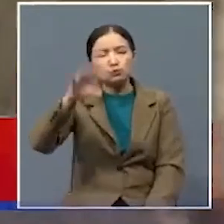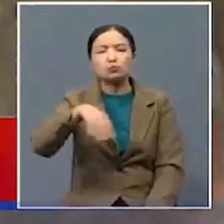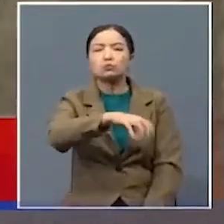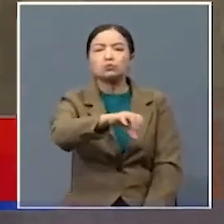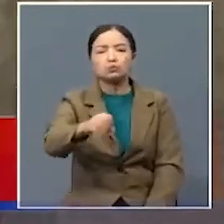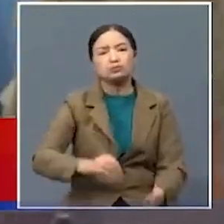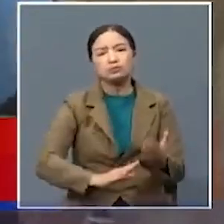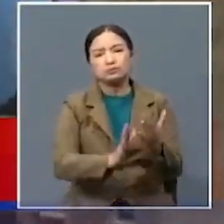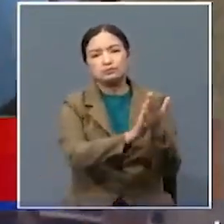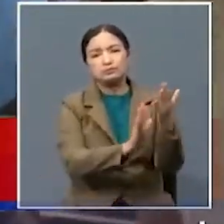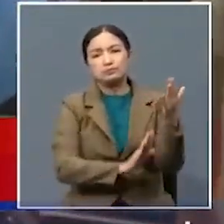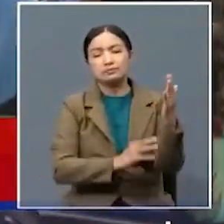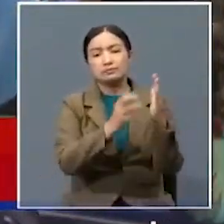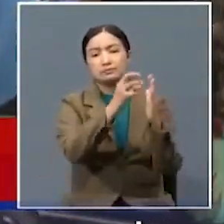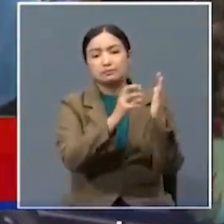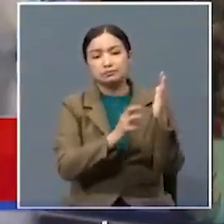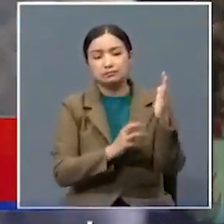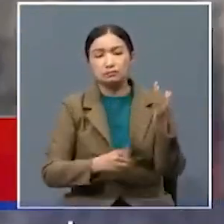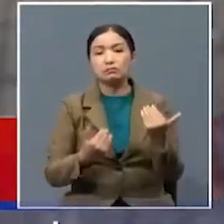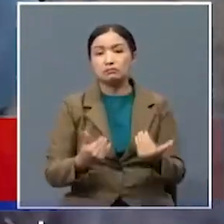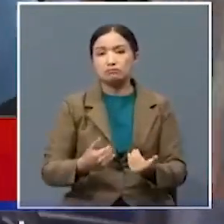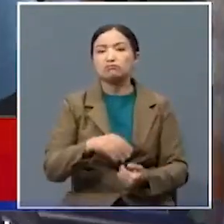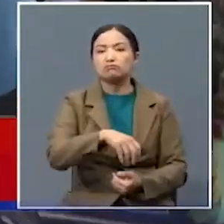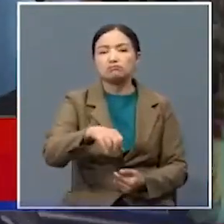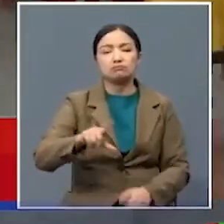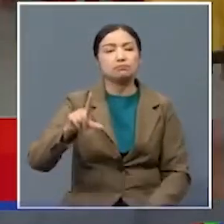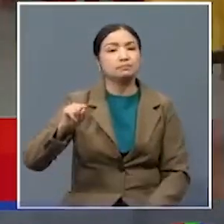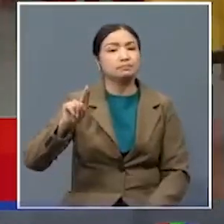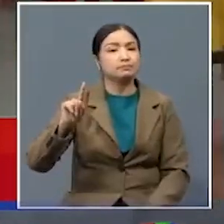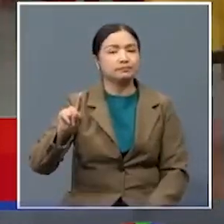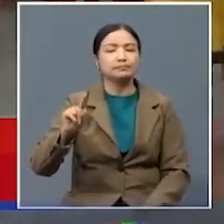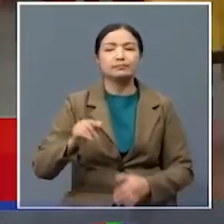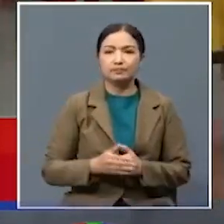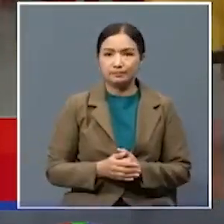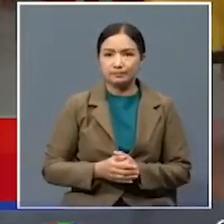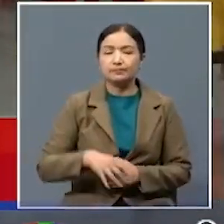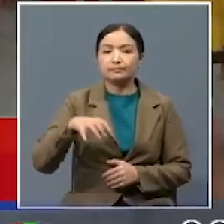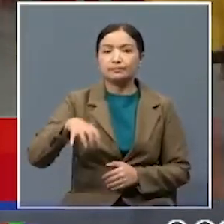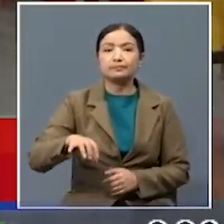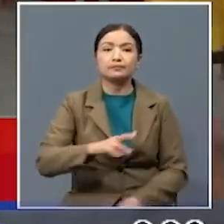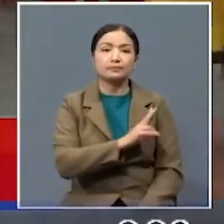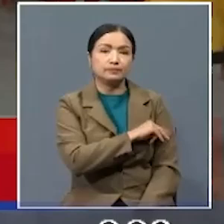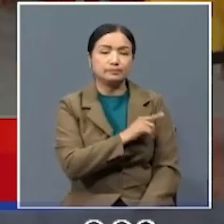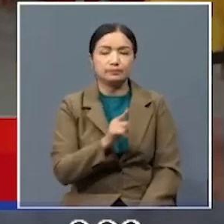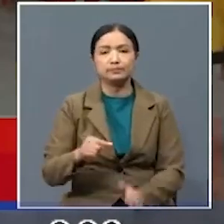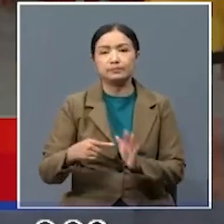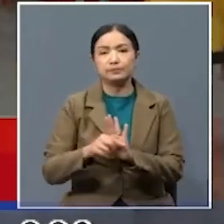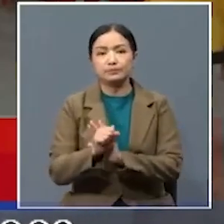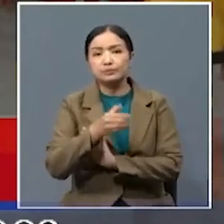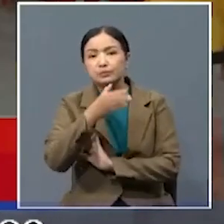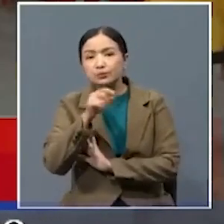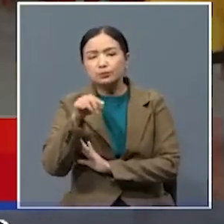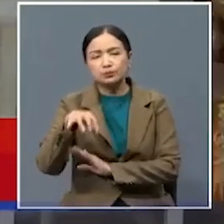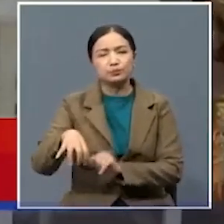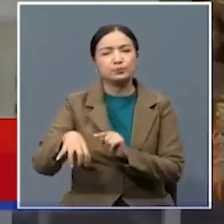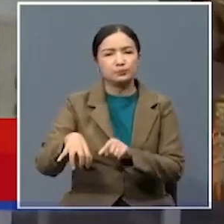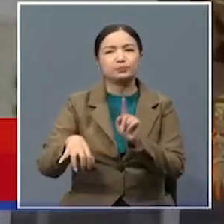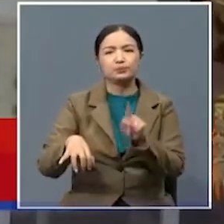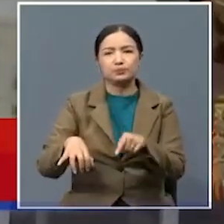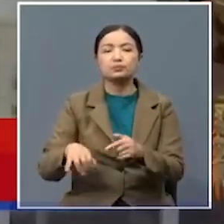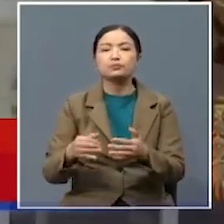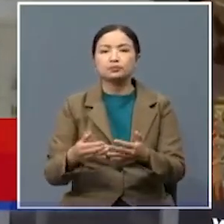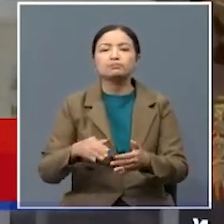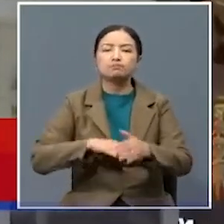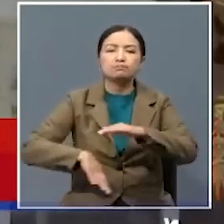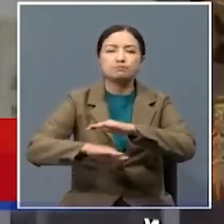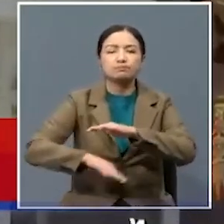ปัจจุบันประเทศไทยมีโรงพยาบาลสมเด็จพยุพราช21แห่งซึ่งโรงพยาบาลสมเด็จพยุพราชสระแก้วถือเป็นหนึ่งในโรงพยาบาลระดับป